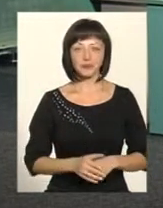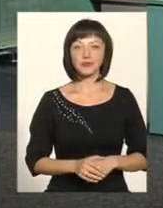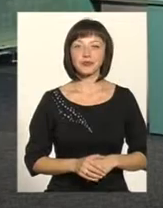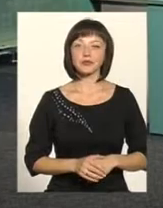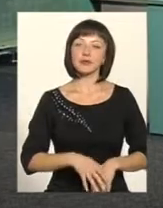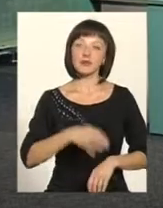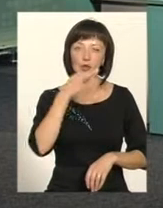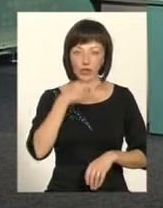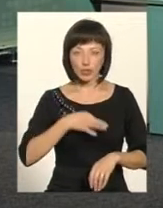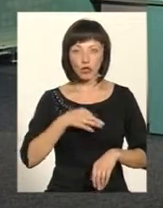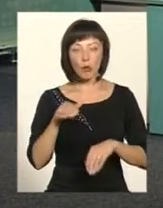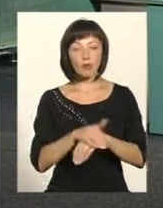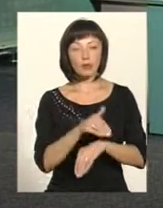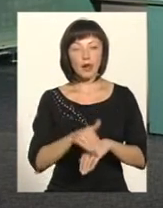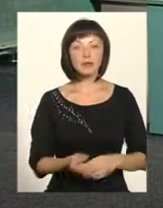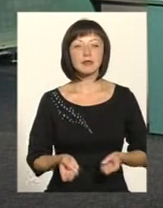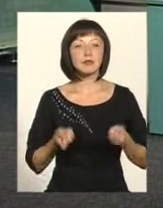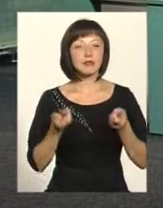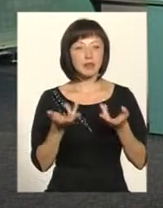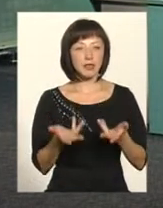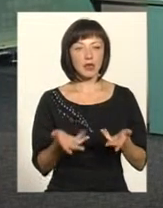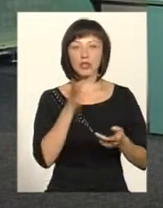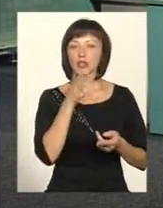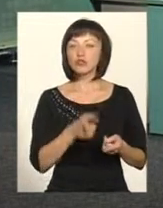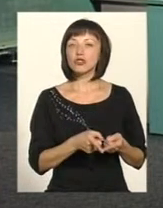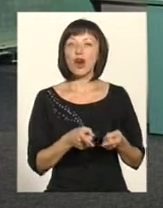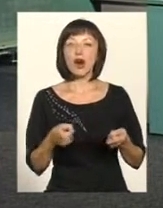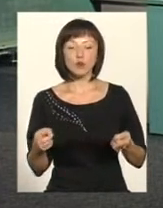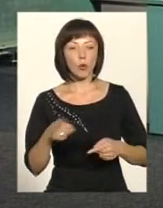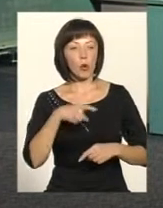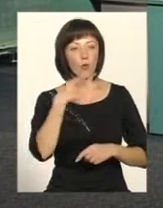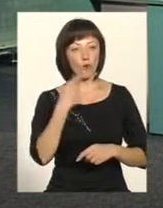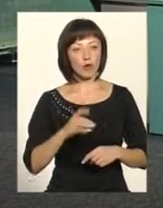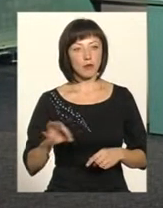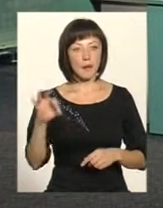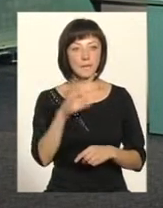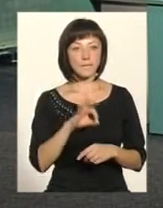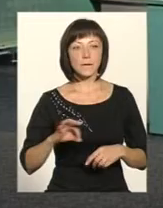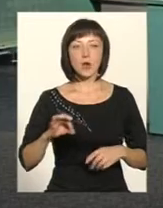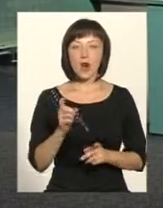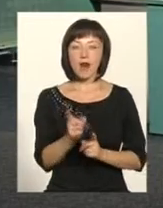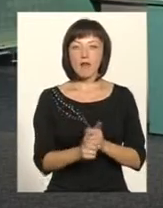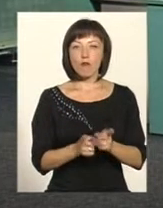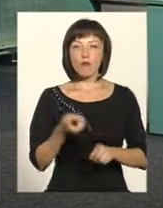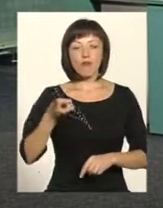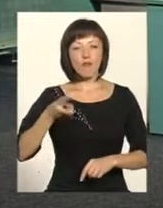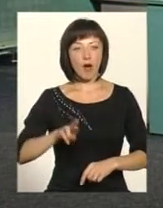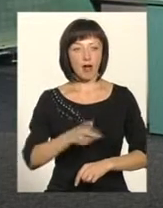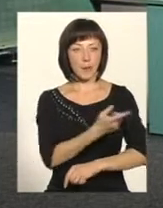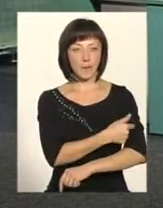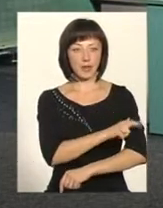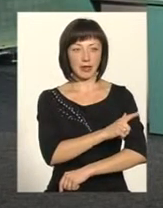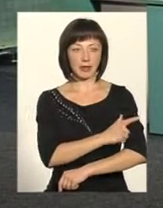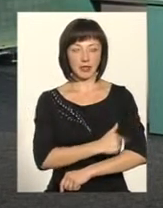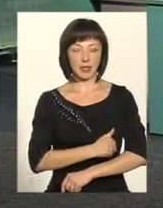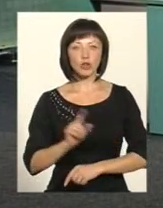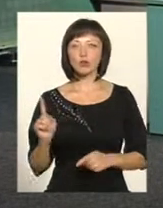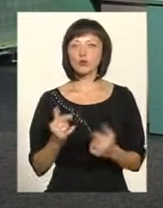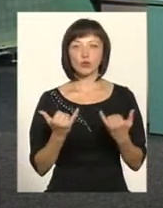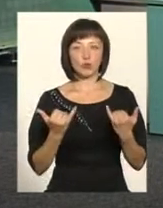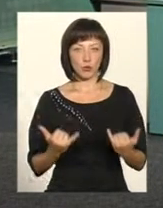Скажіть, будь ласка, от скільки часу ми вже говоримо про реформування медицини? Нагадайте, будь ласка, і до чого ми, по суті, нині